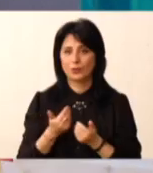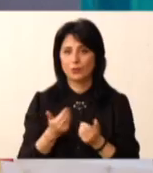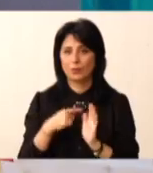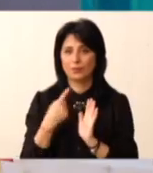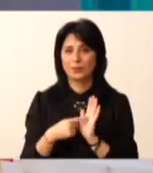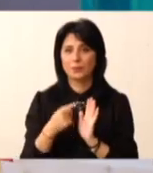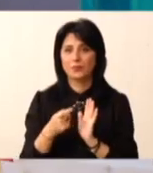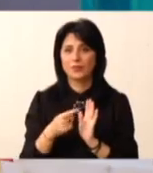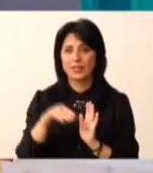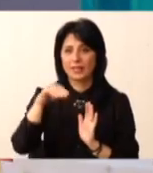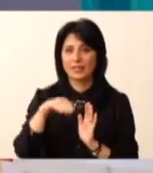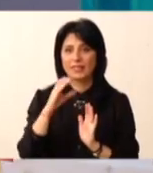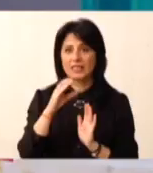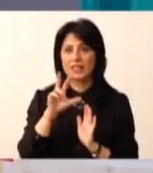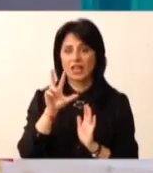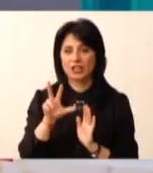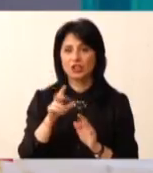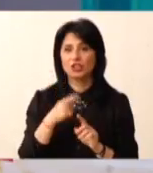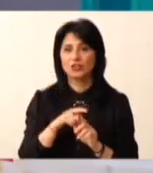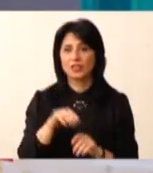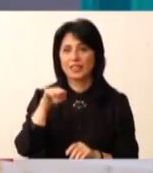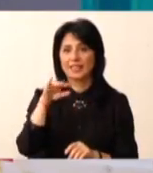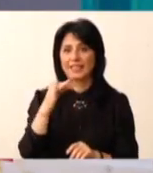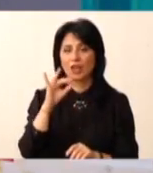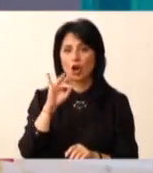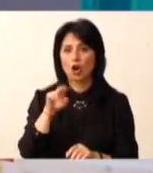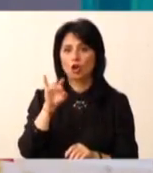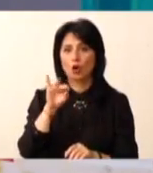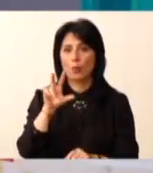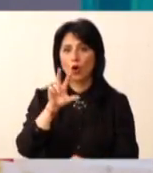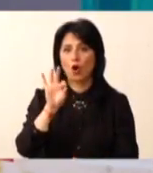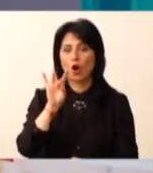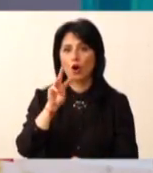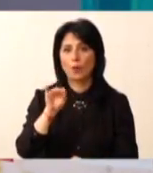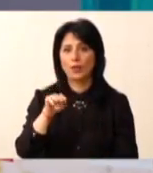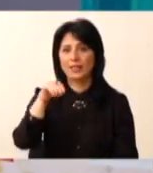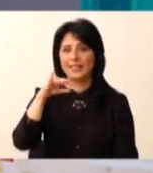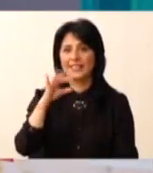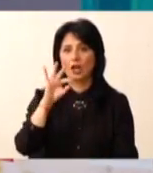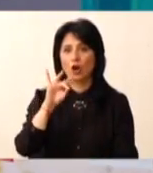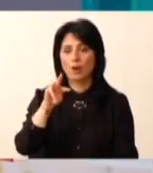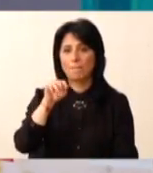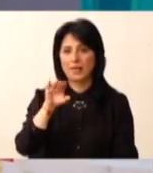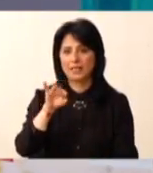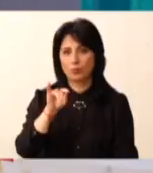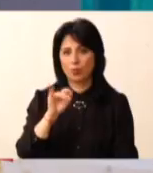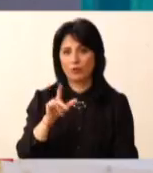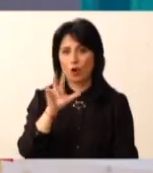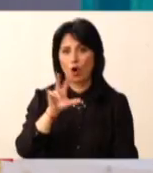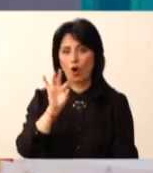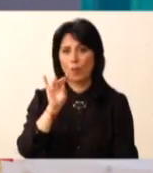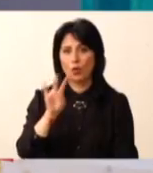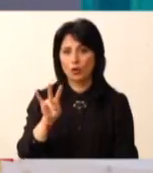ცხოვრებაში. TSH-ი, ეს არის თიროტროპული ჰორმონი, ანუ თიროიდ მასტიმულირებელი